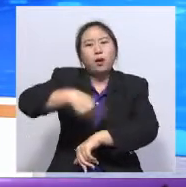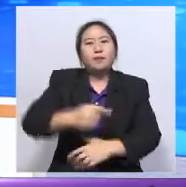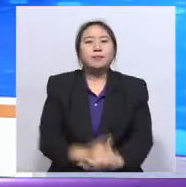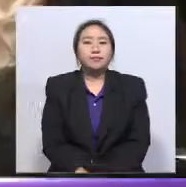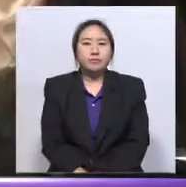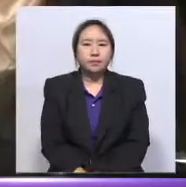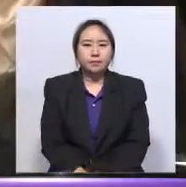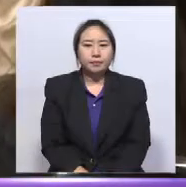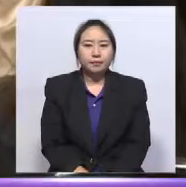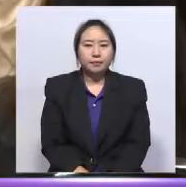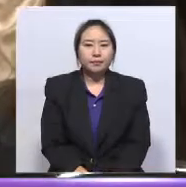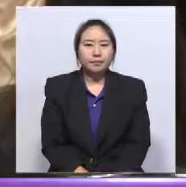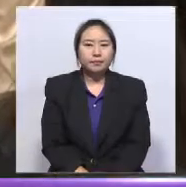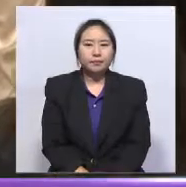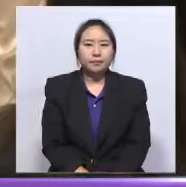ะ